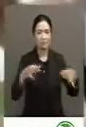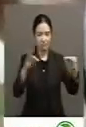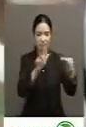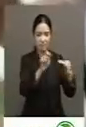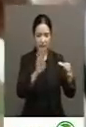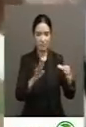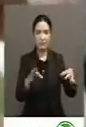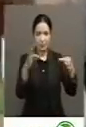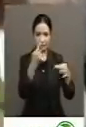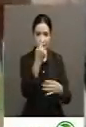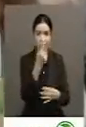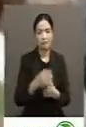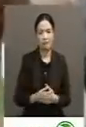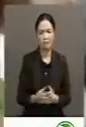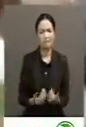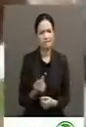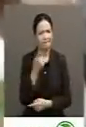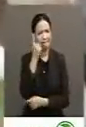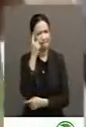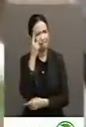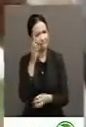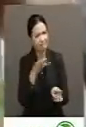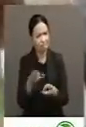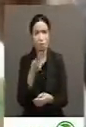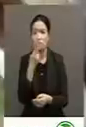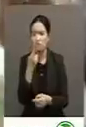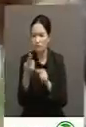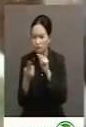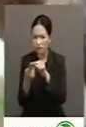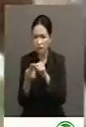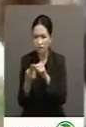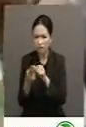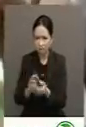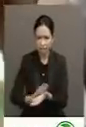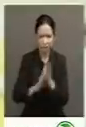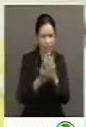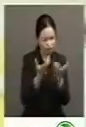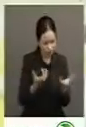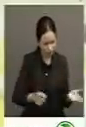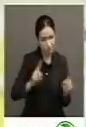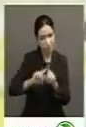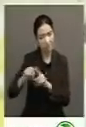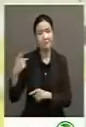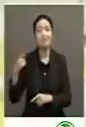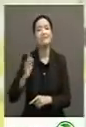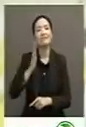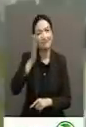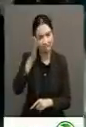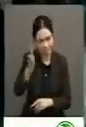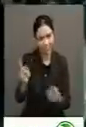กระดาษแล้วเขาบอกว่ากำลังหาแนวคิดค่ะที่จะเปลี่ยนก้นบุหรี่ให้กลายเป็นผลิตภัณฑ์ต่างๆที่มีประโยชน์ต่อสังคม